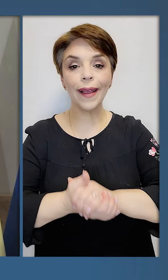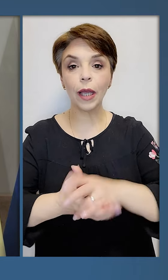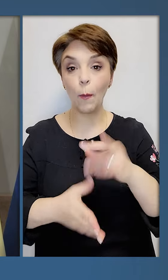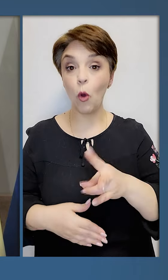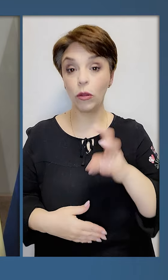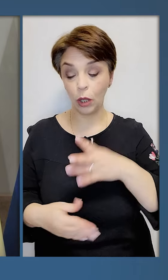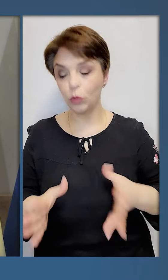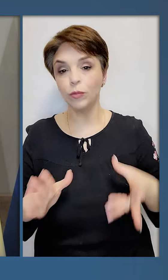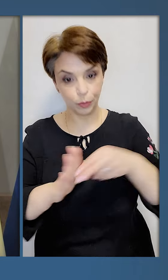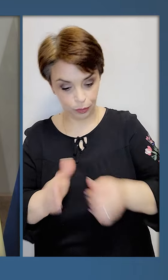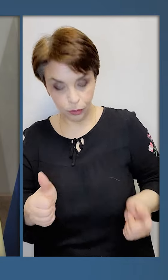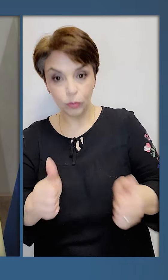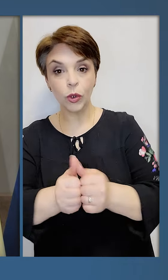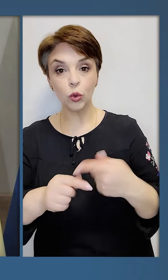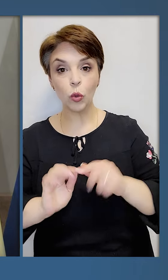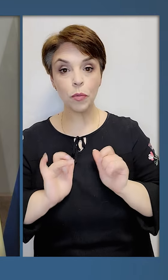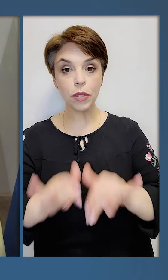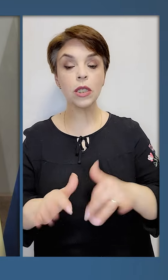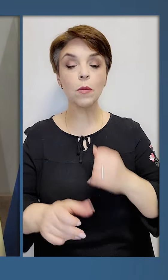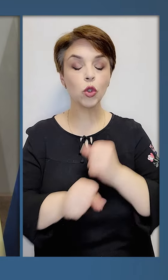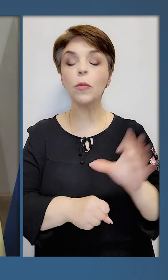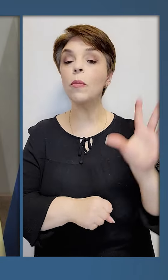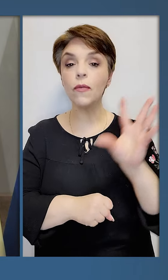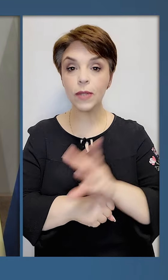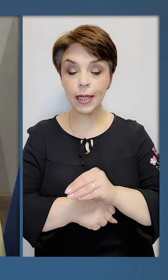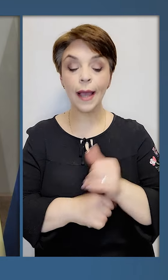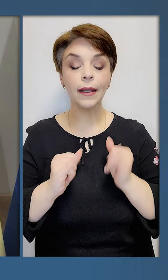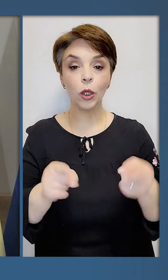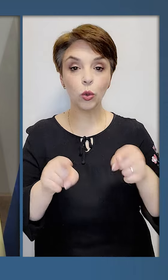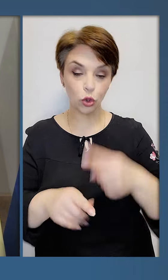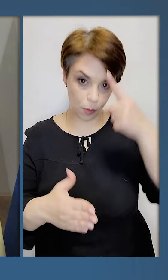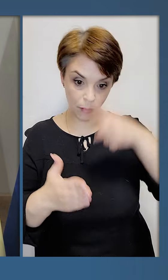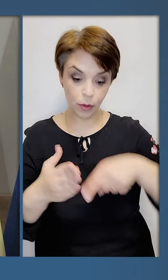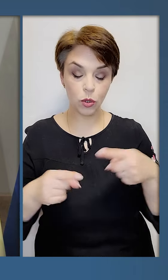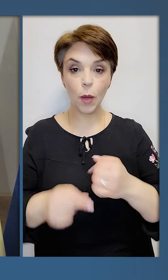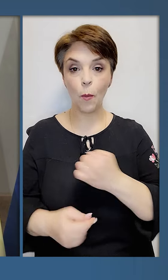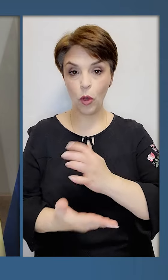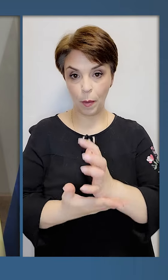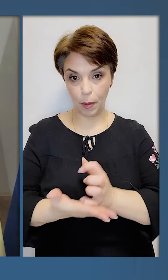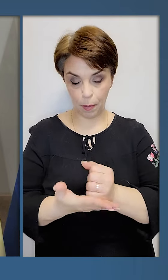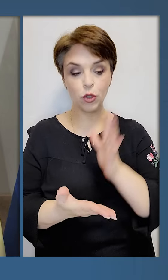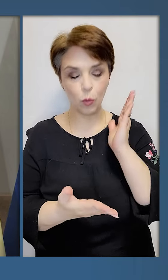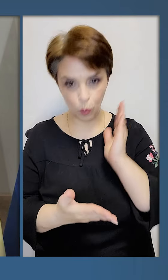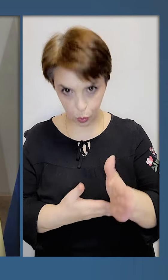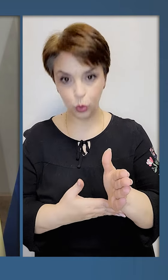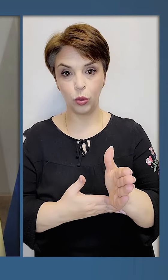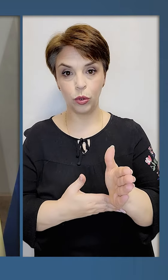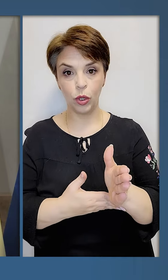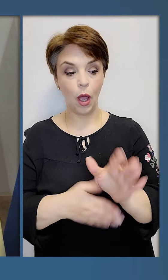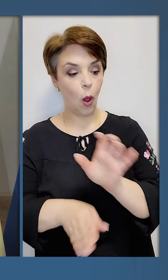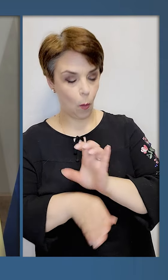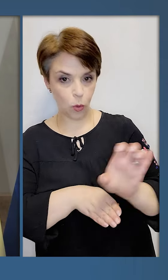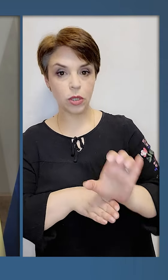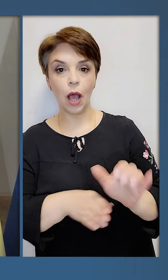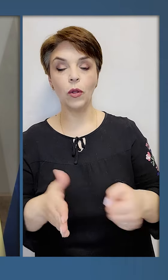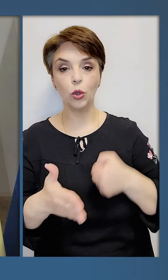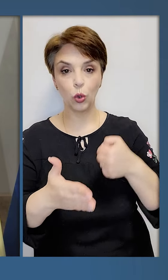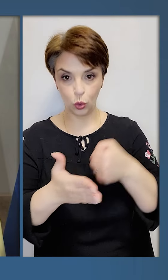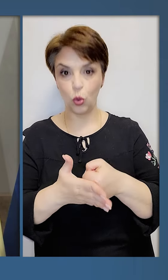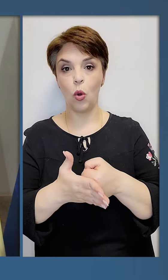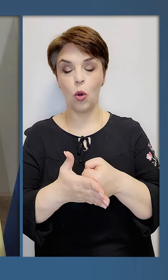НАТО доєднаються до мене в цьому процесі. І ми зробимо все для того, щоб впевнитися, що ці боєприпаси будуть поставлені